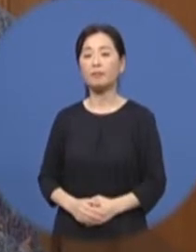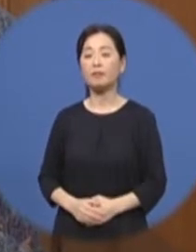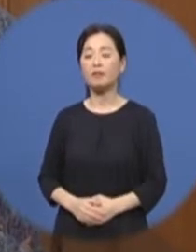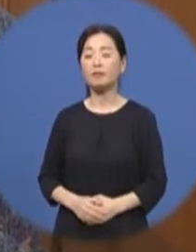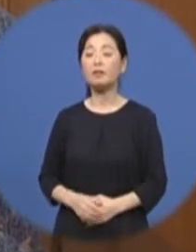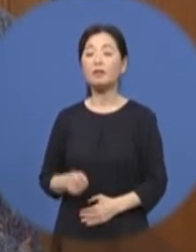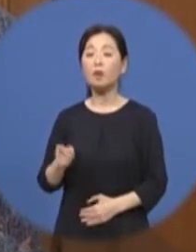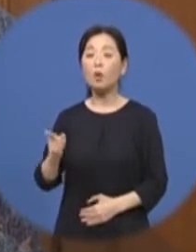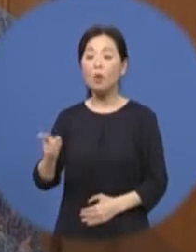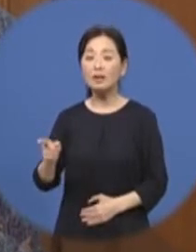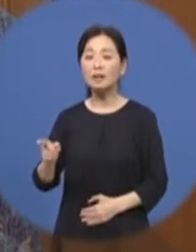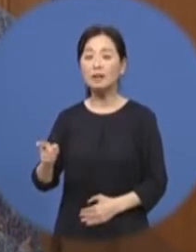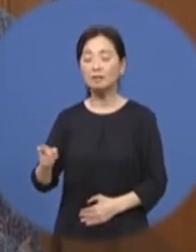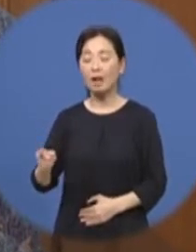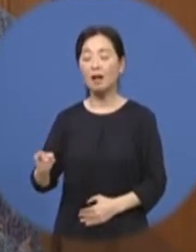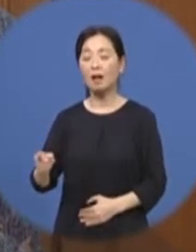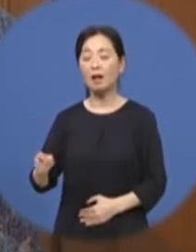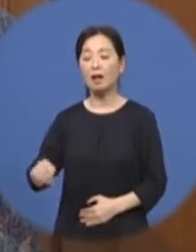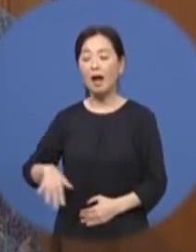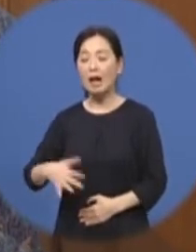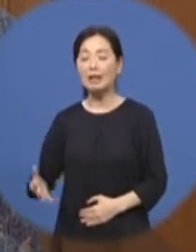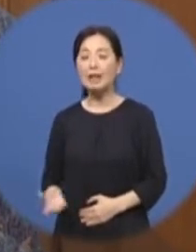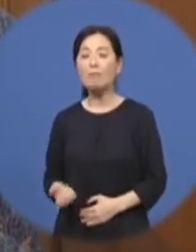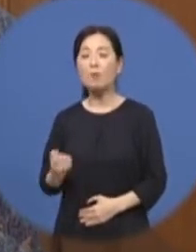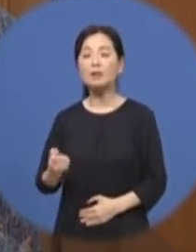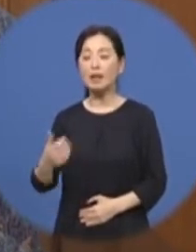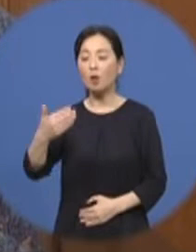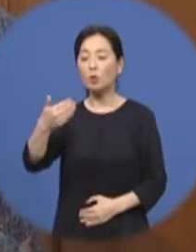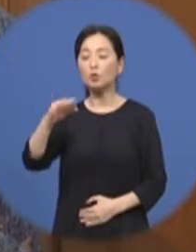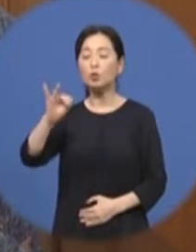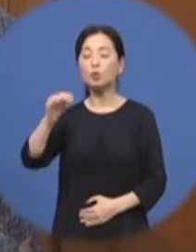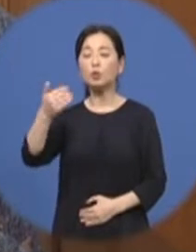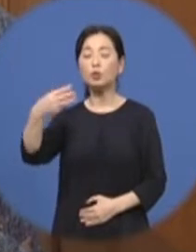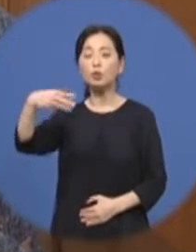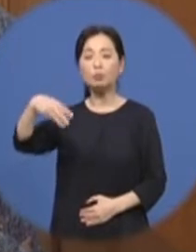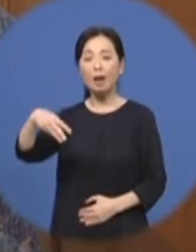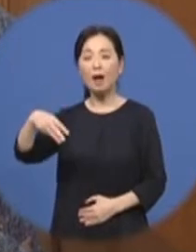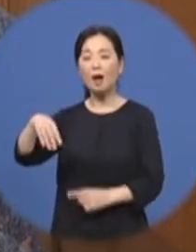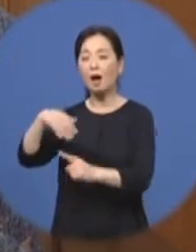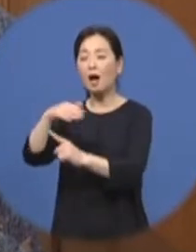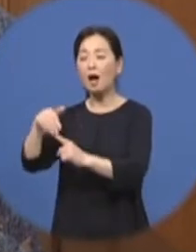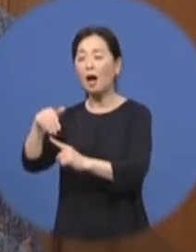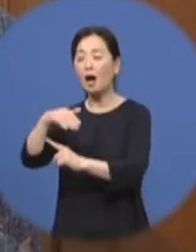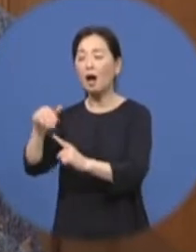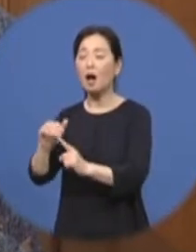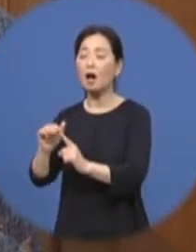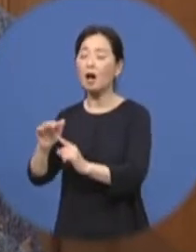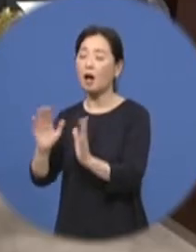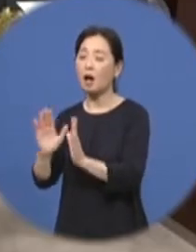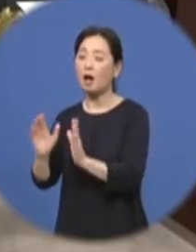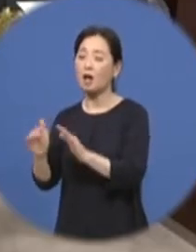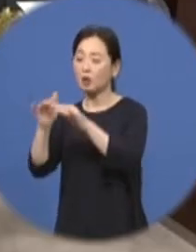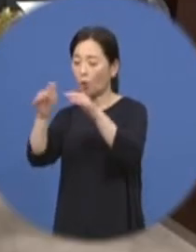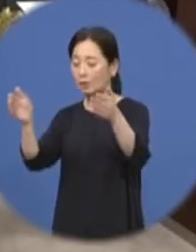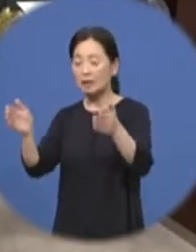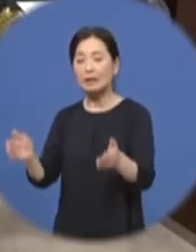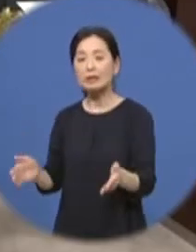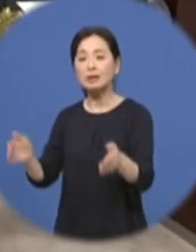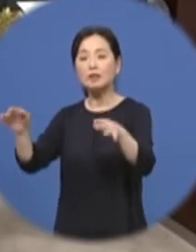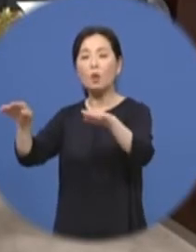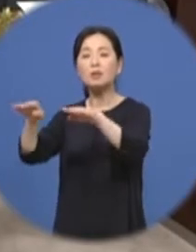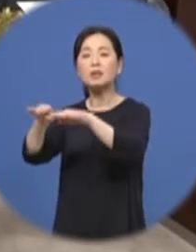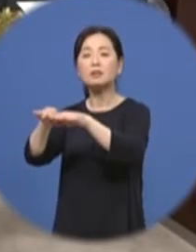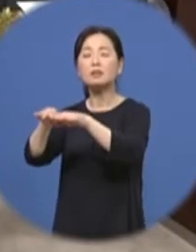今回はカンボジアからクックマ孤児院という孤児院の子どもたちが伝統芸能をやってるらしいんですね、